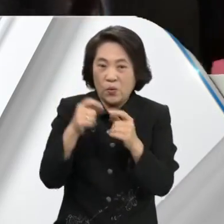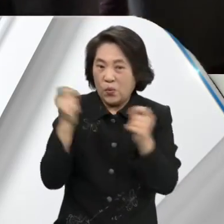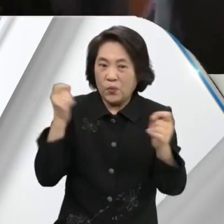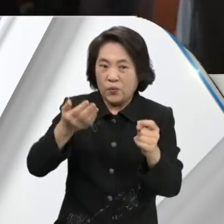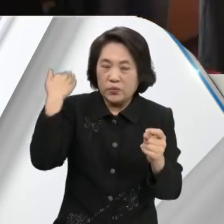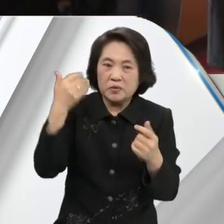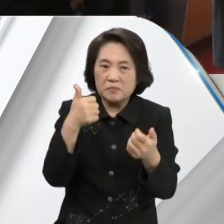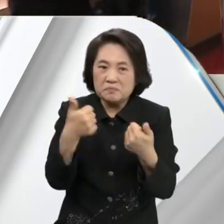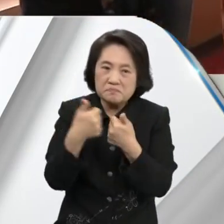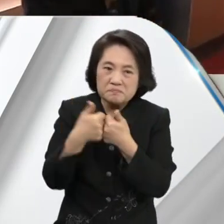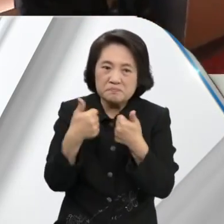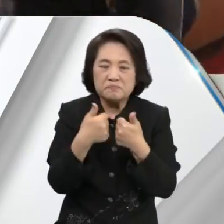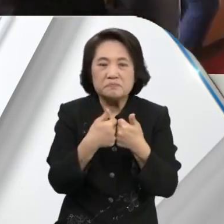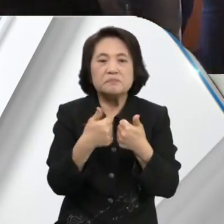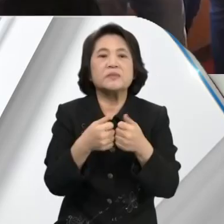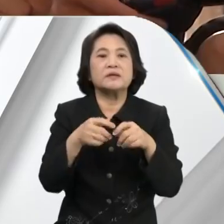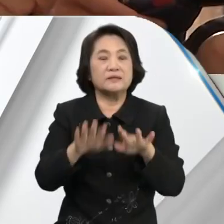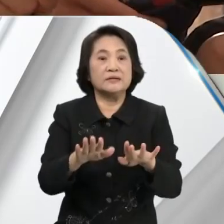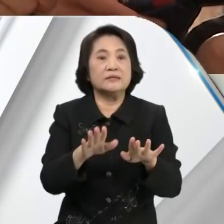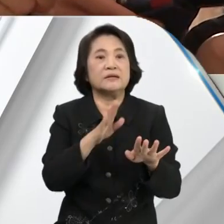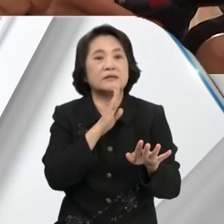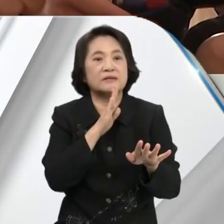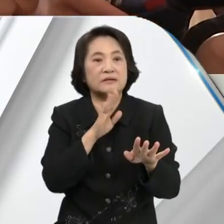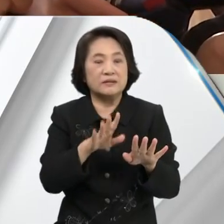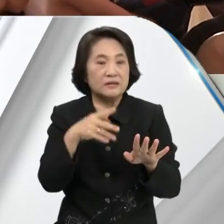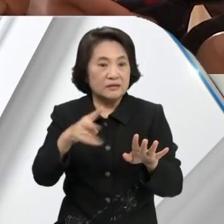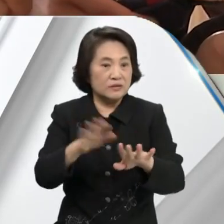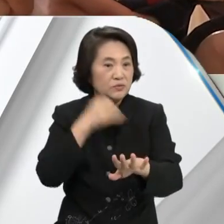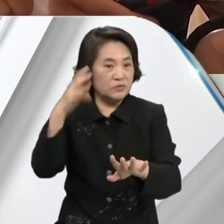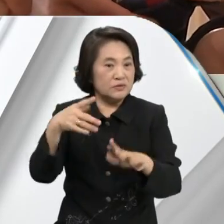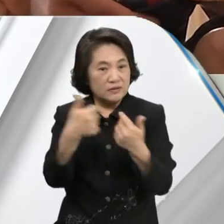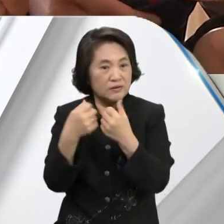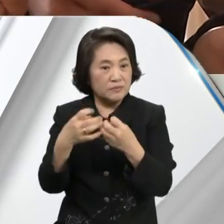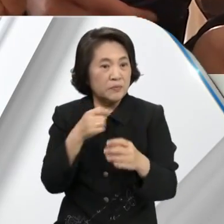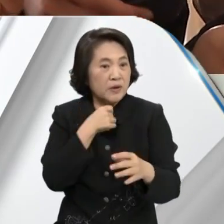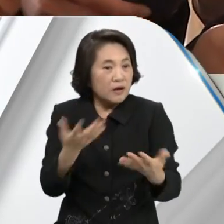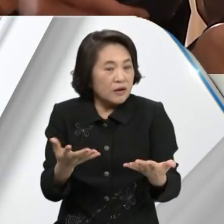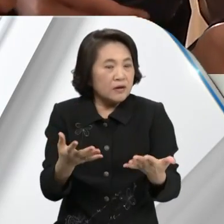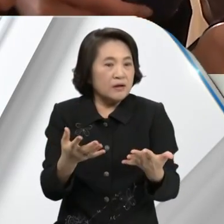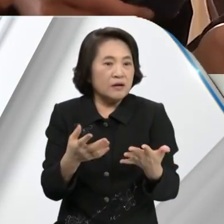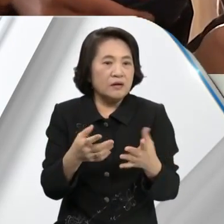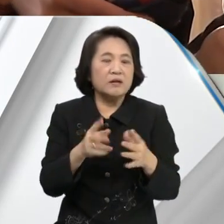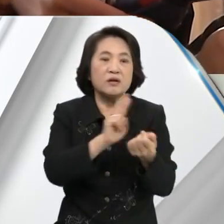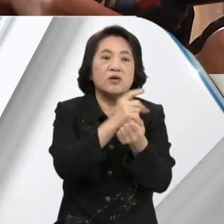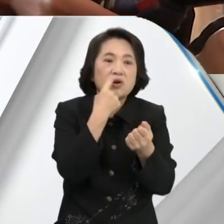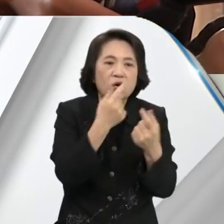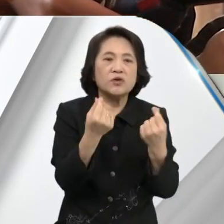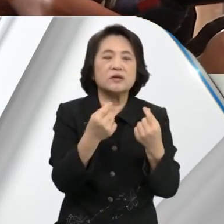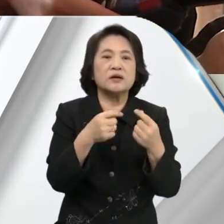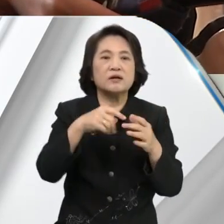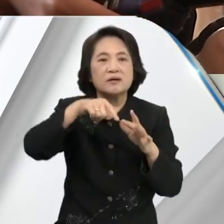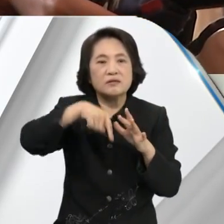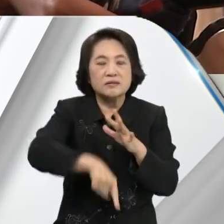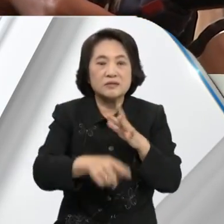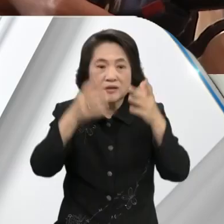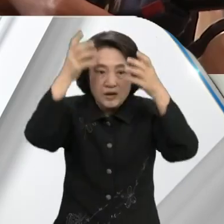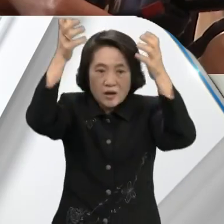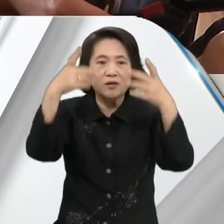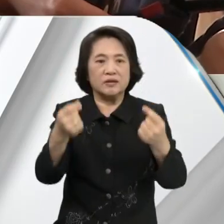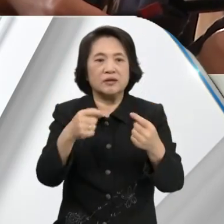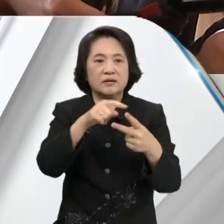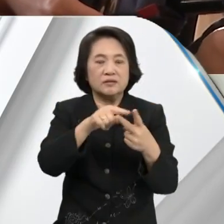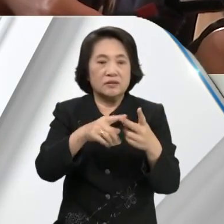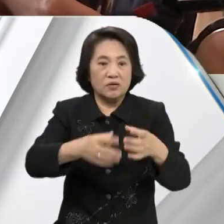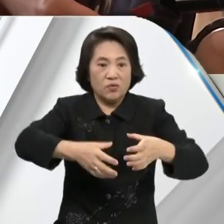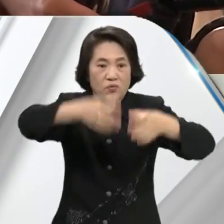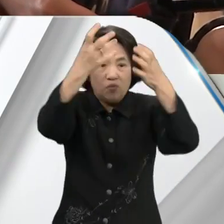下，我嘅争议也系必然的。 不管哪一个厂，深澳电厂这样，林口电厂这样。这每一支烟囱上面都